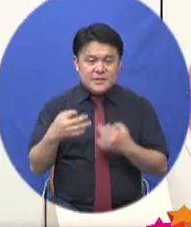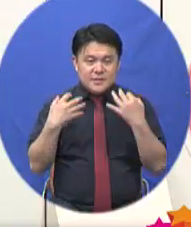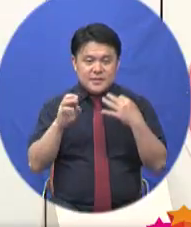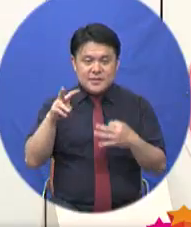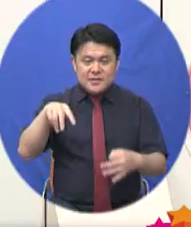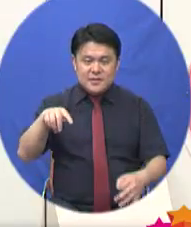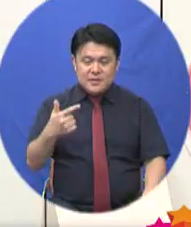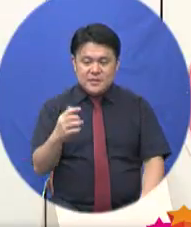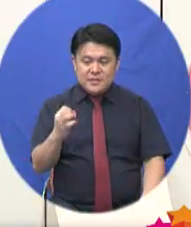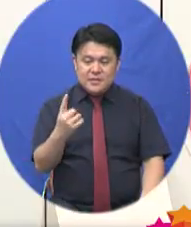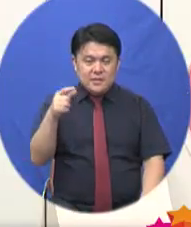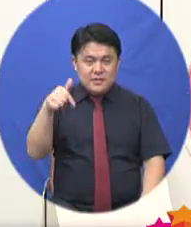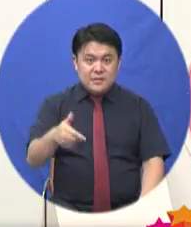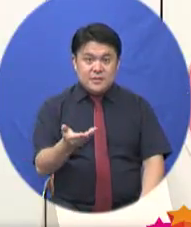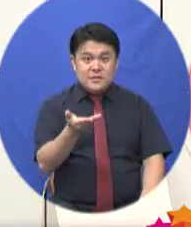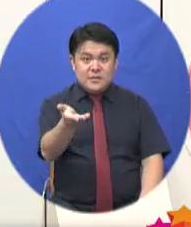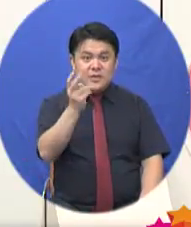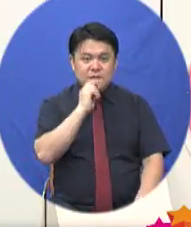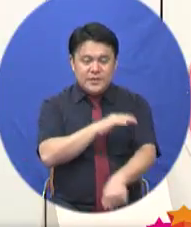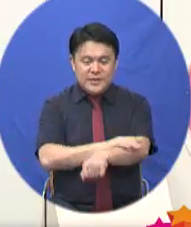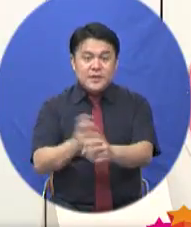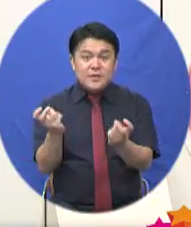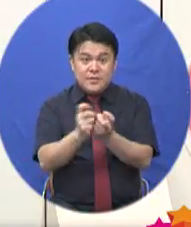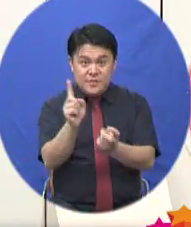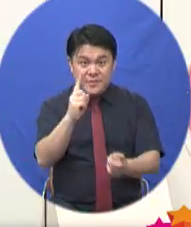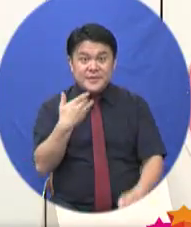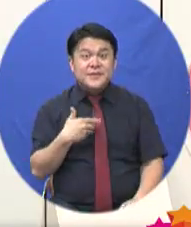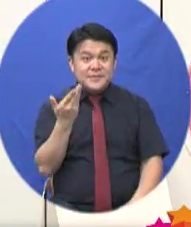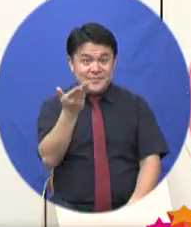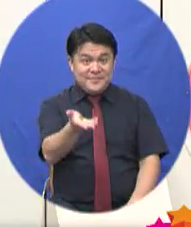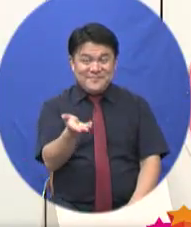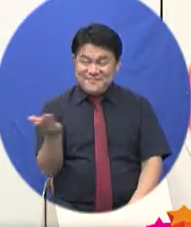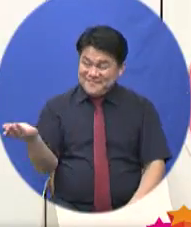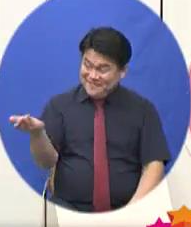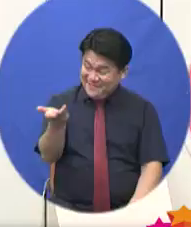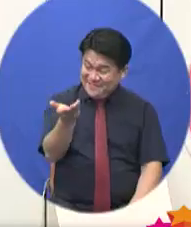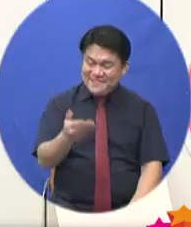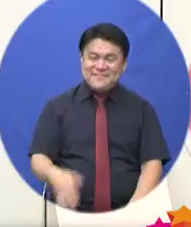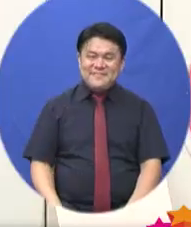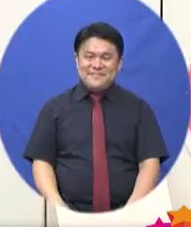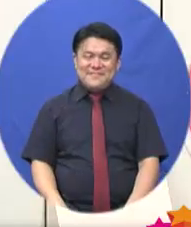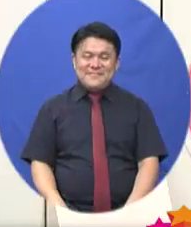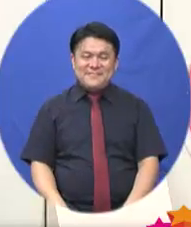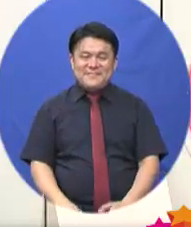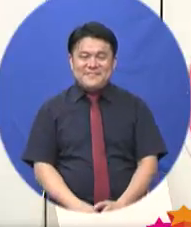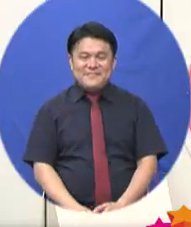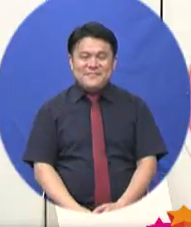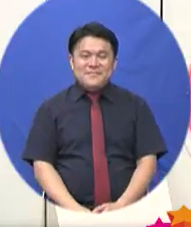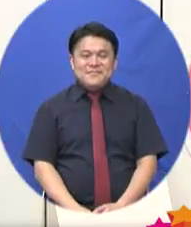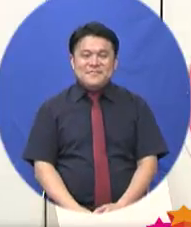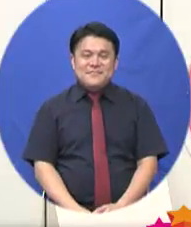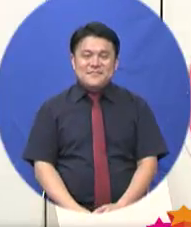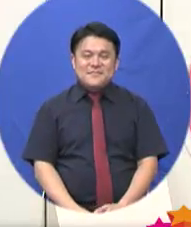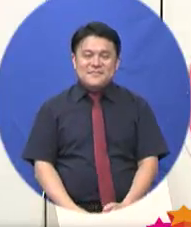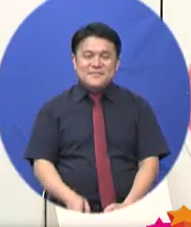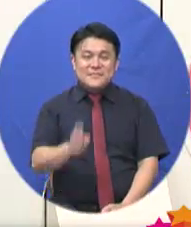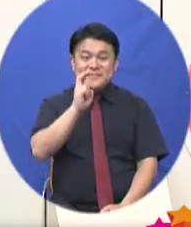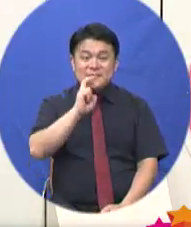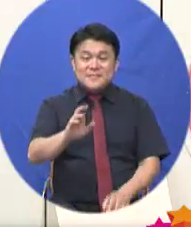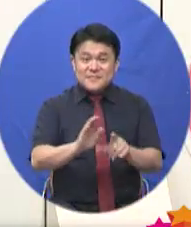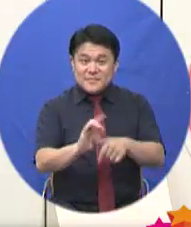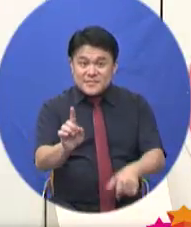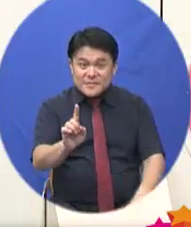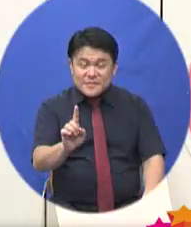김순옥 어머님께 노래 잘하는 방법에 대해서 말씀해 주실 거예요. 한 말씀 해주세요. 네, 근데 이게 노래하실